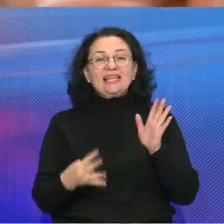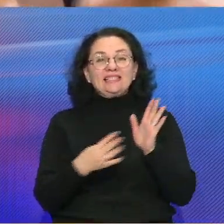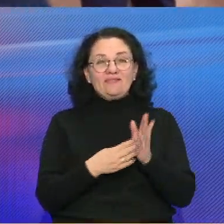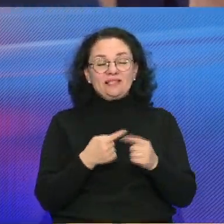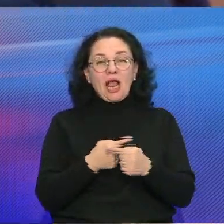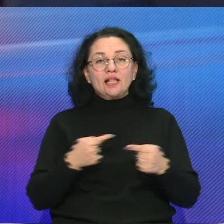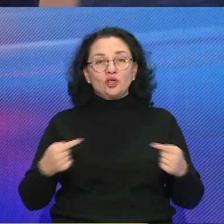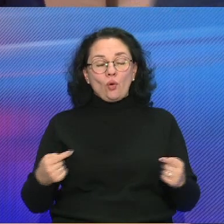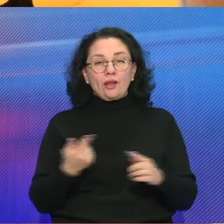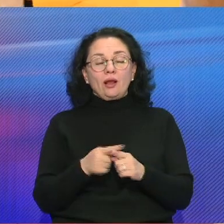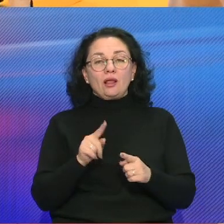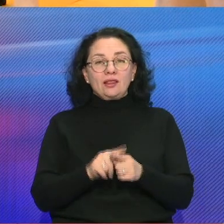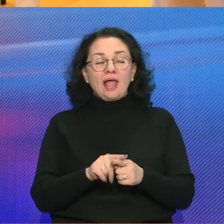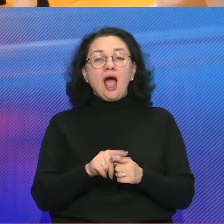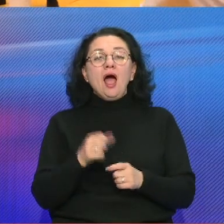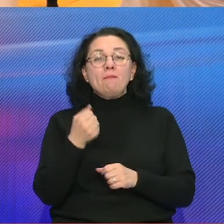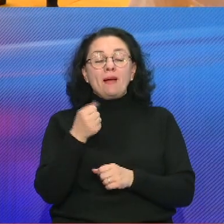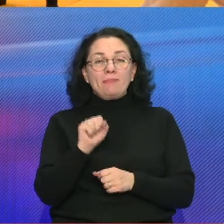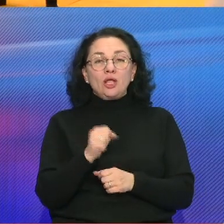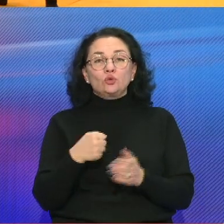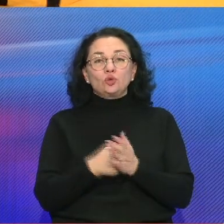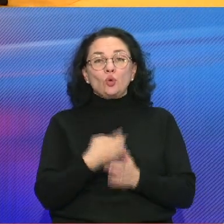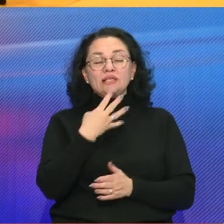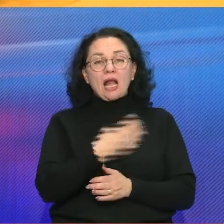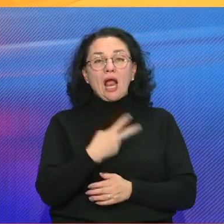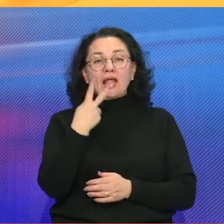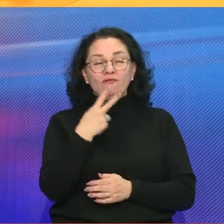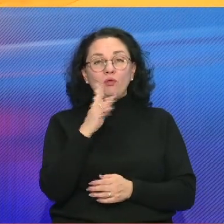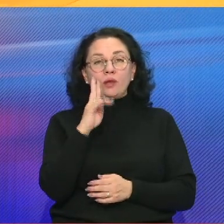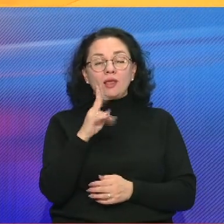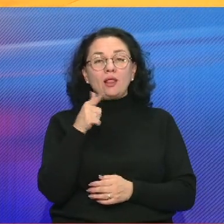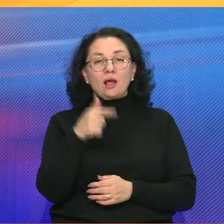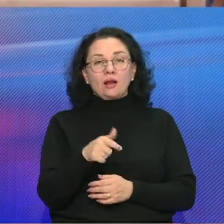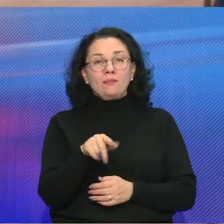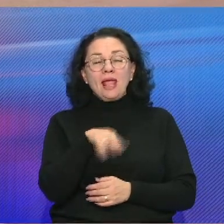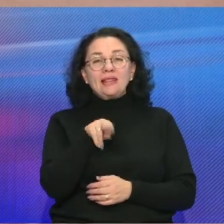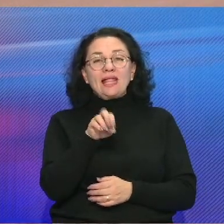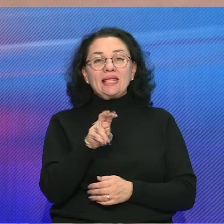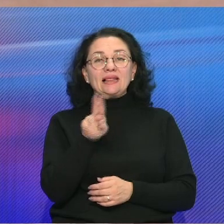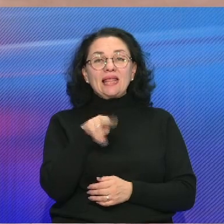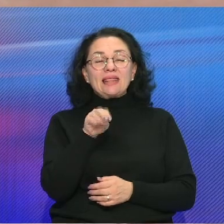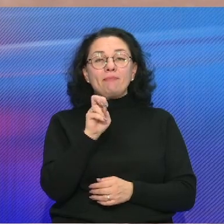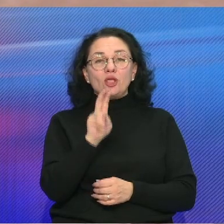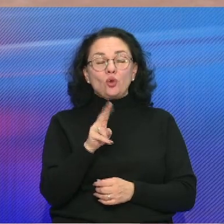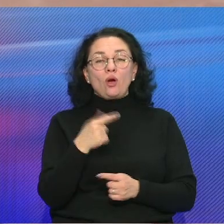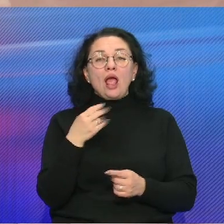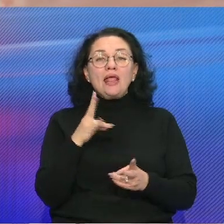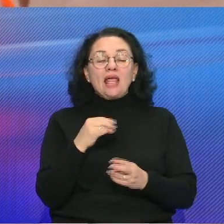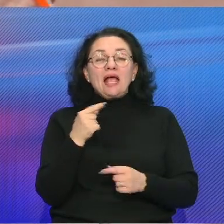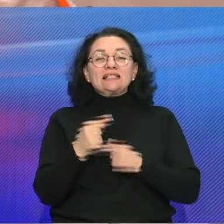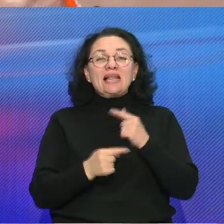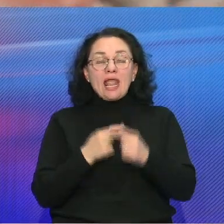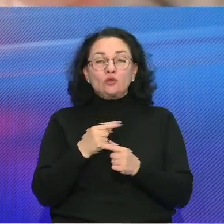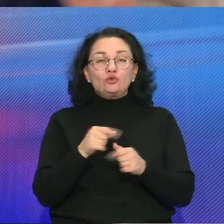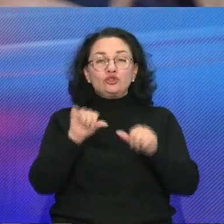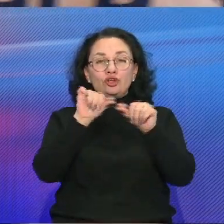патэнцыяльных прэтэндэнтаў на перамогу ў вазе да 42 кілаграмаў – гродзянец Даніил Дамянюк. На леташнім прадстаўнічым кубку Юртава,